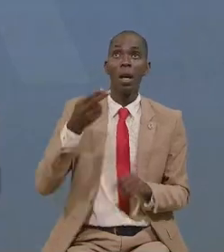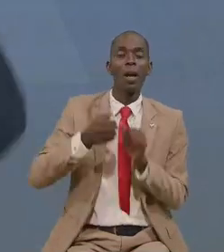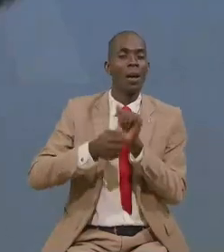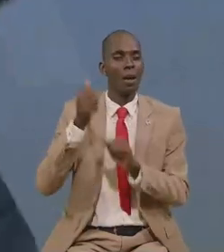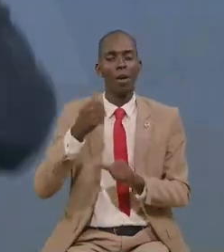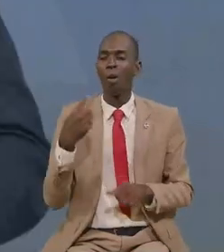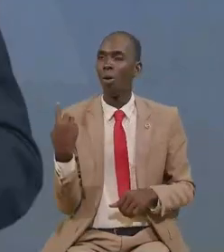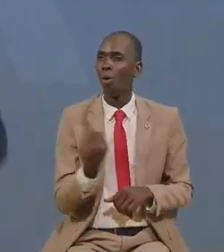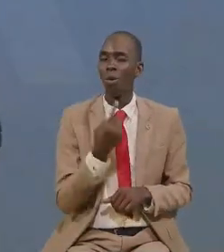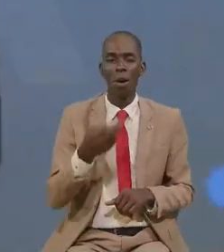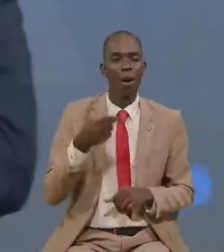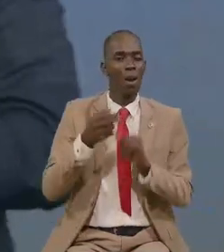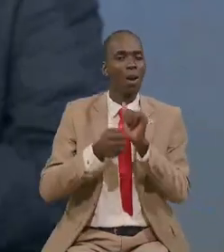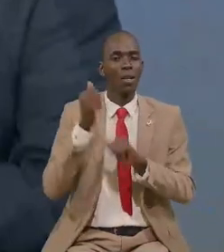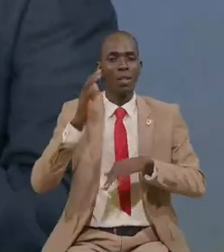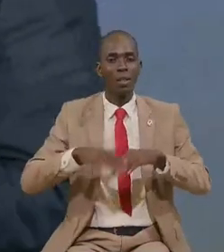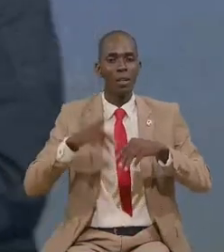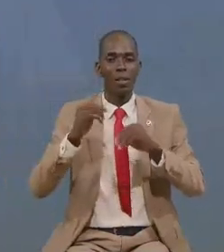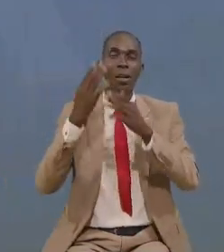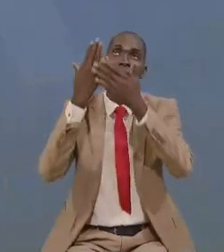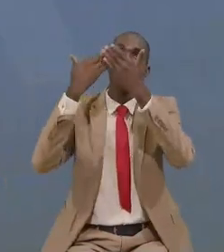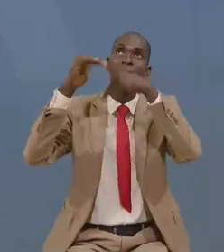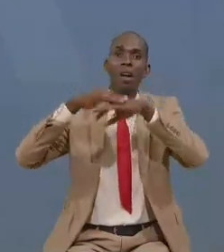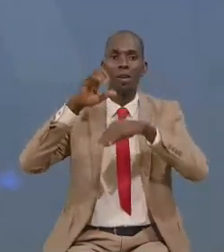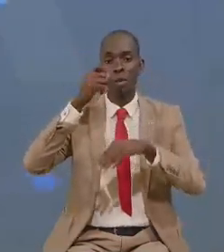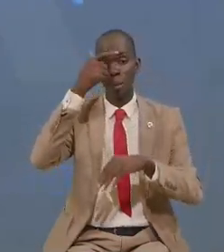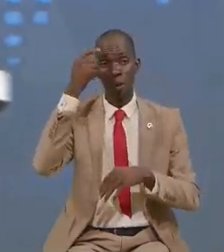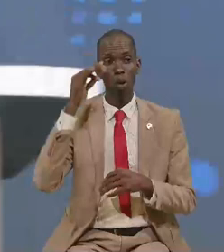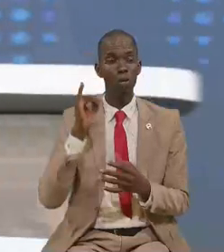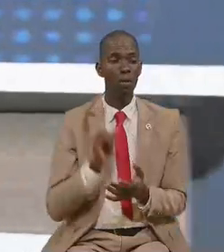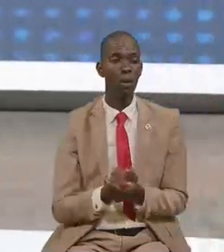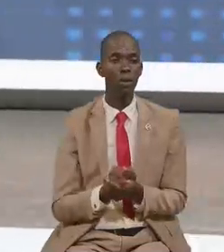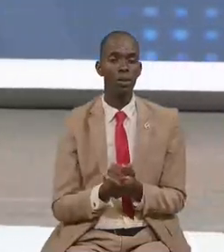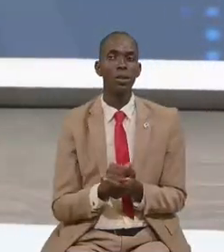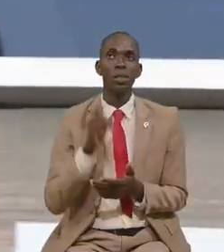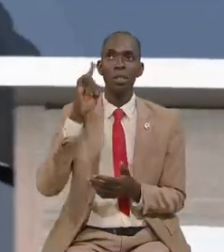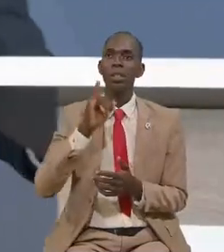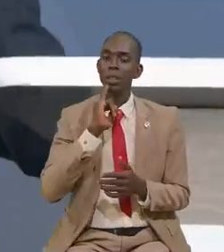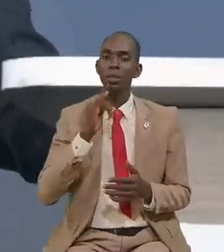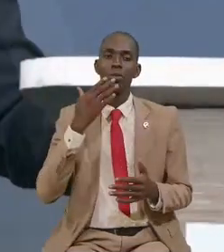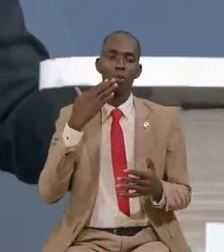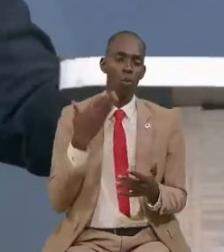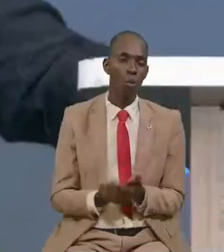toujours élevé que les cieux. Pour cela, il est plus que capable.